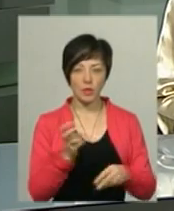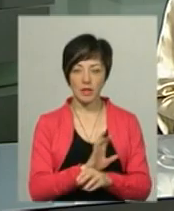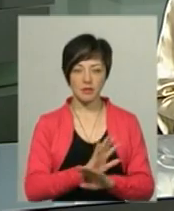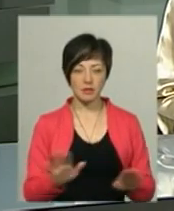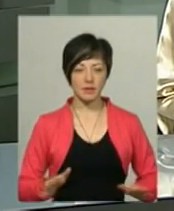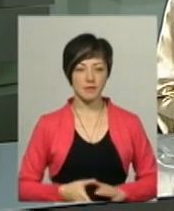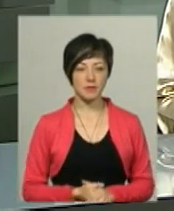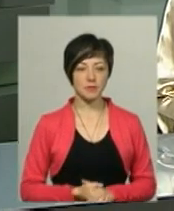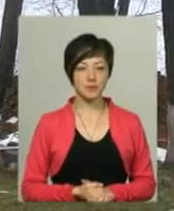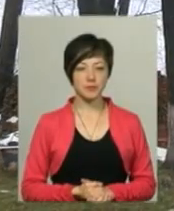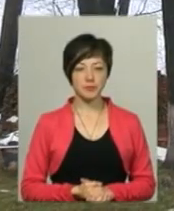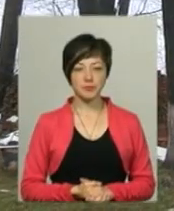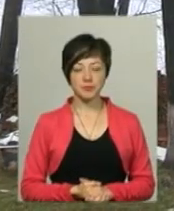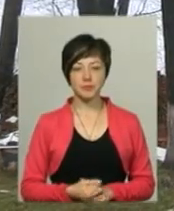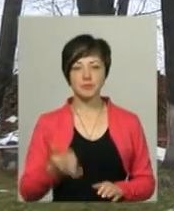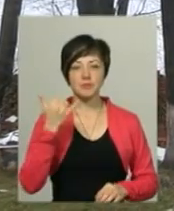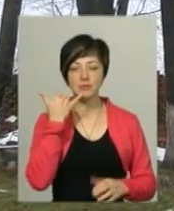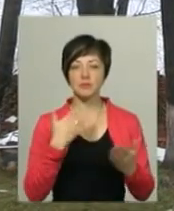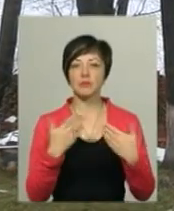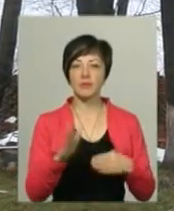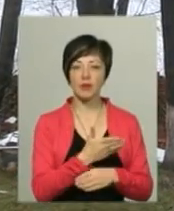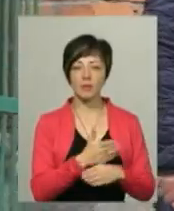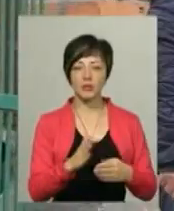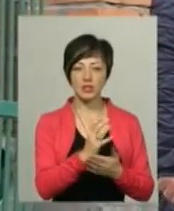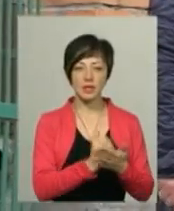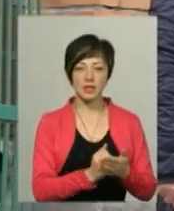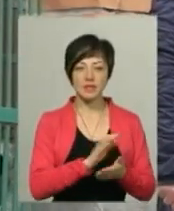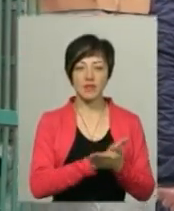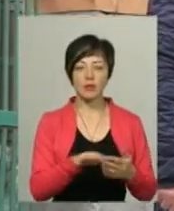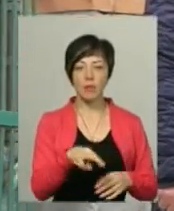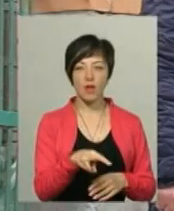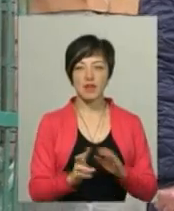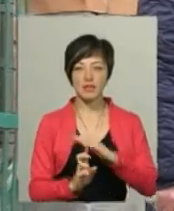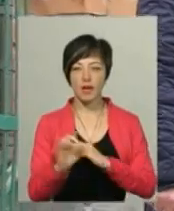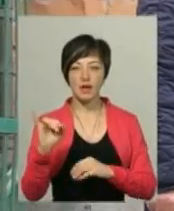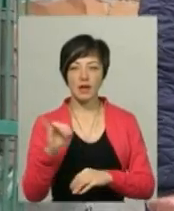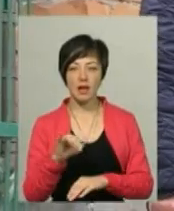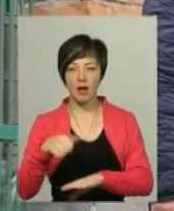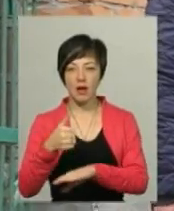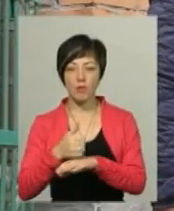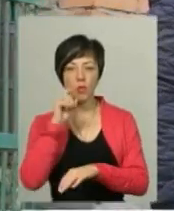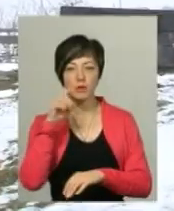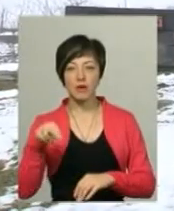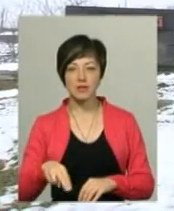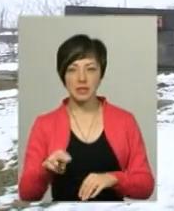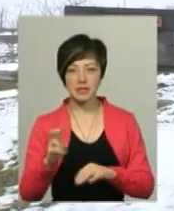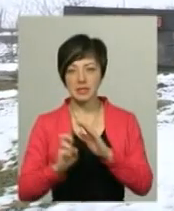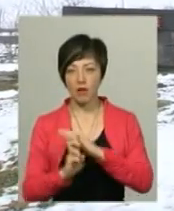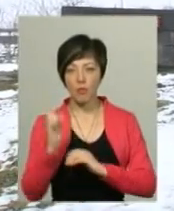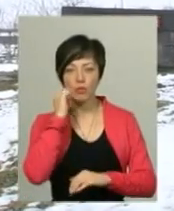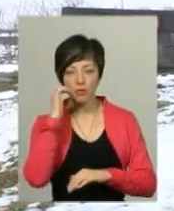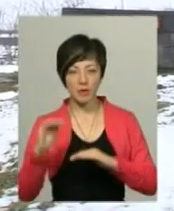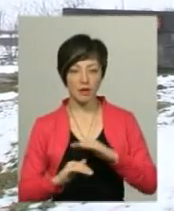з'явився. Телефонна розмова між скарбником Свято-Миколаївської церкви та блаженного храмів Української православної церкви